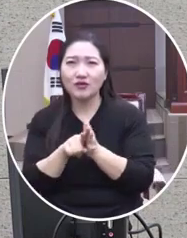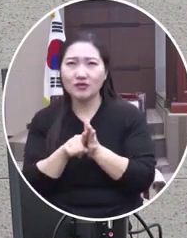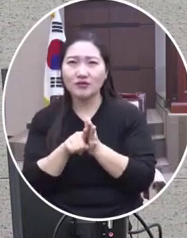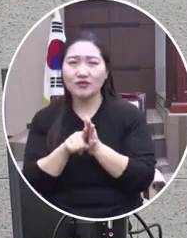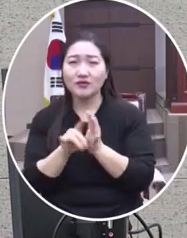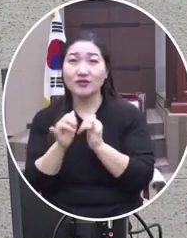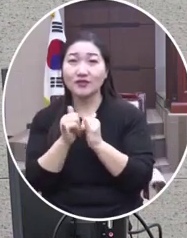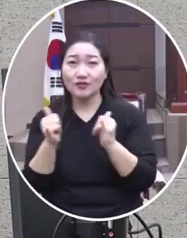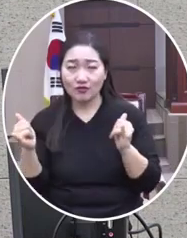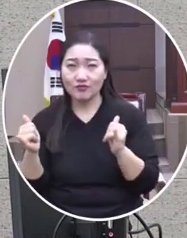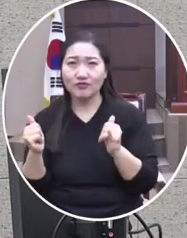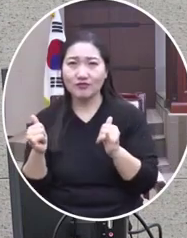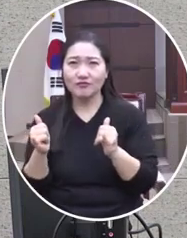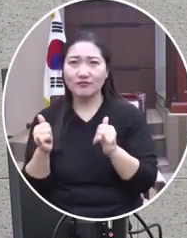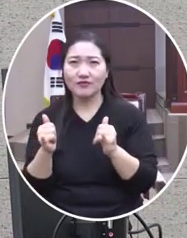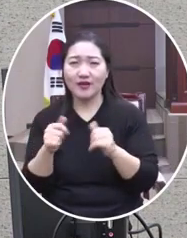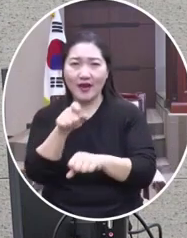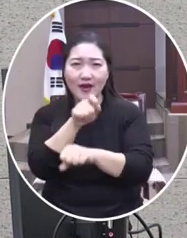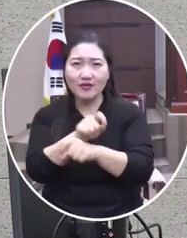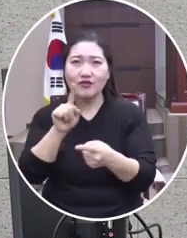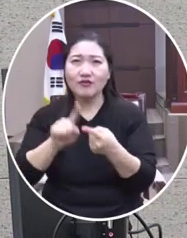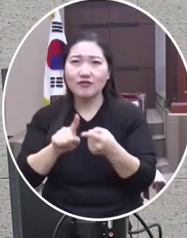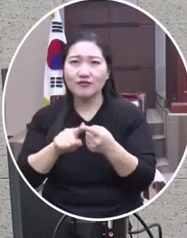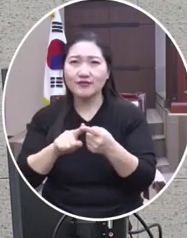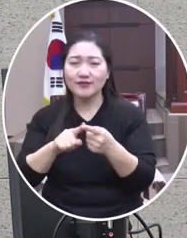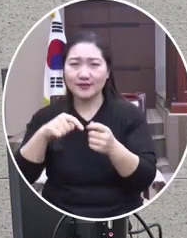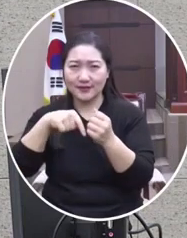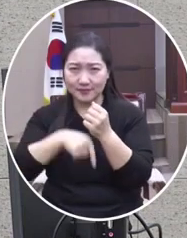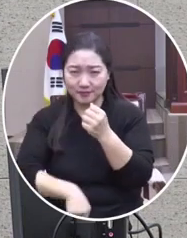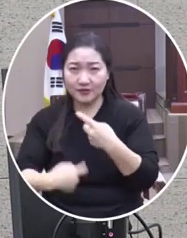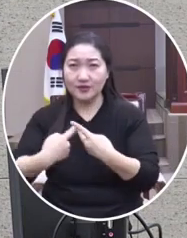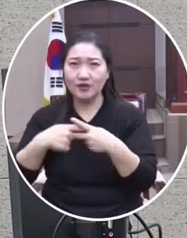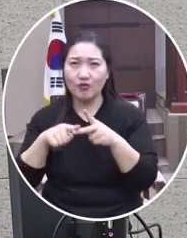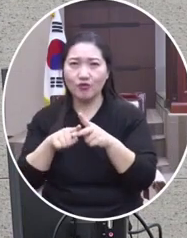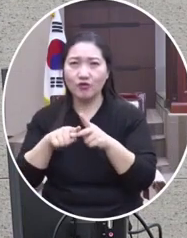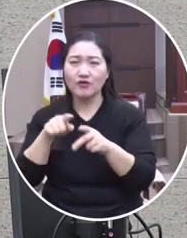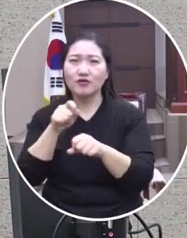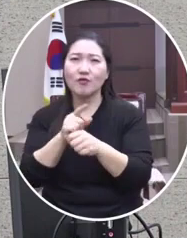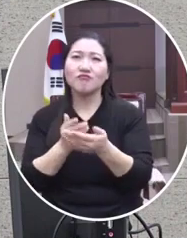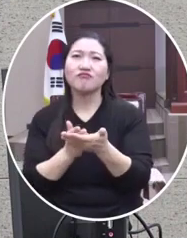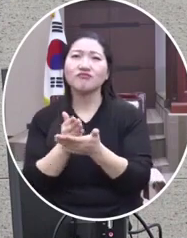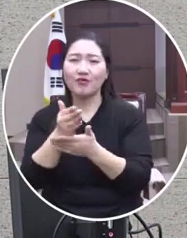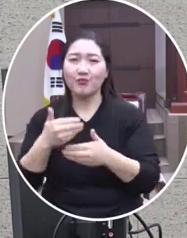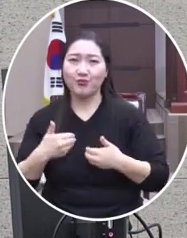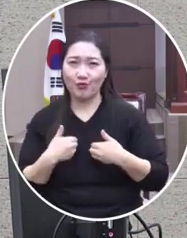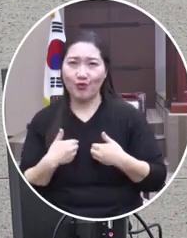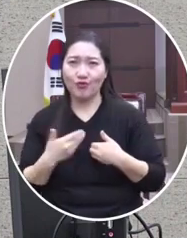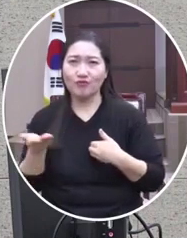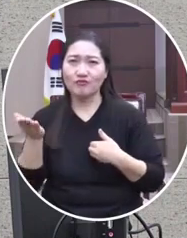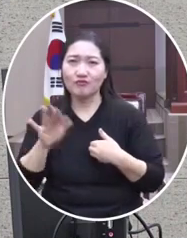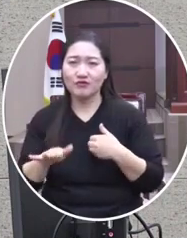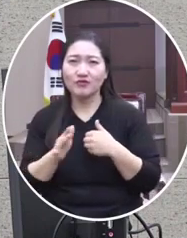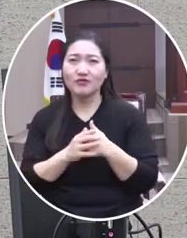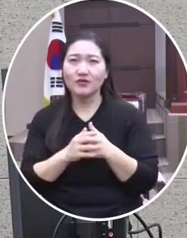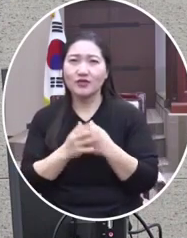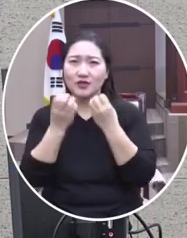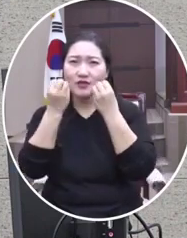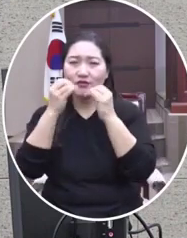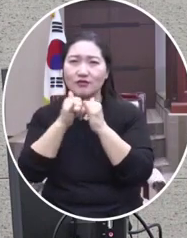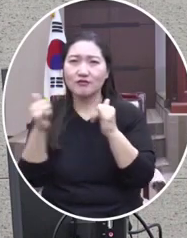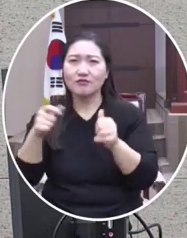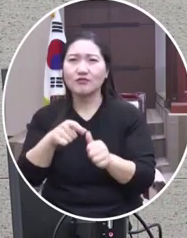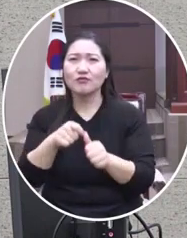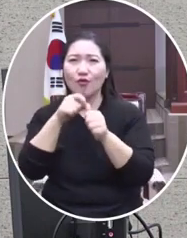의회 직원들에게는 행정에 대한 깊은 이해와 전문성이 요구됩니다 하지만 의회직 신규